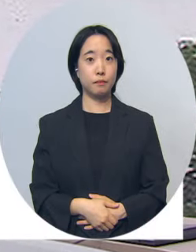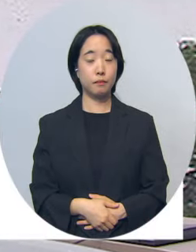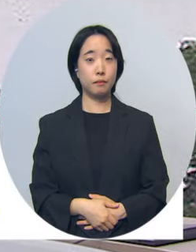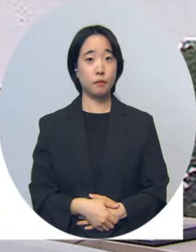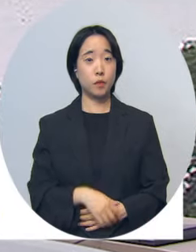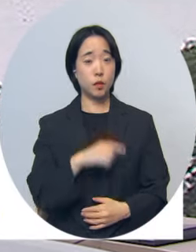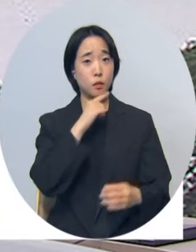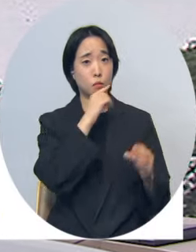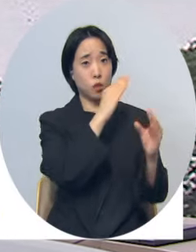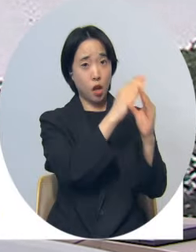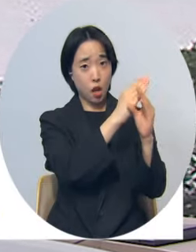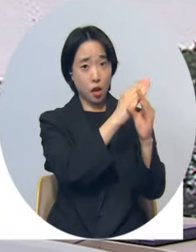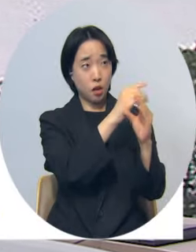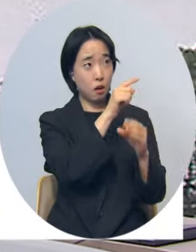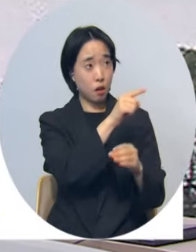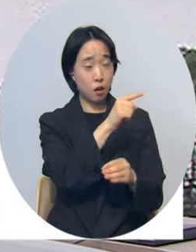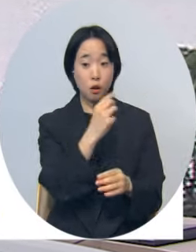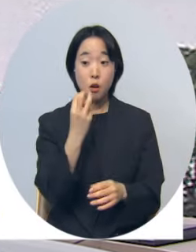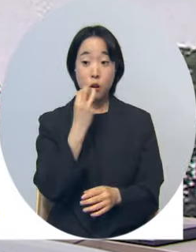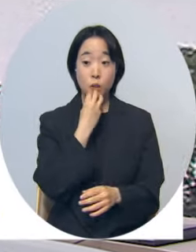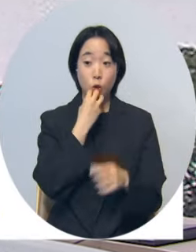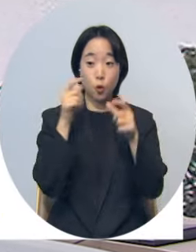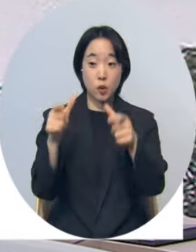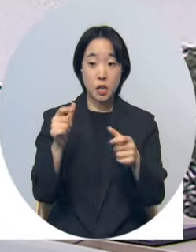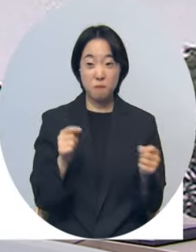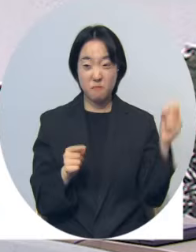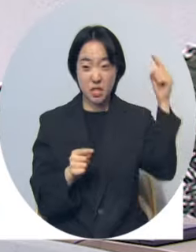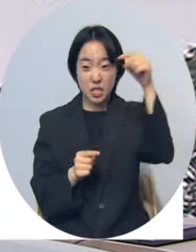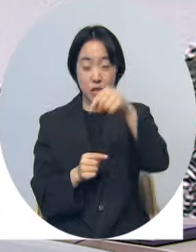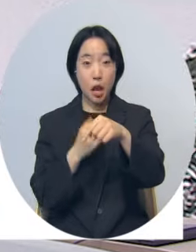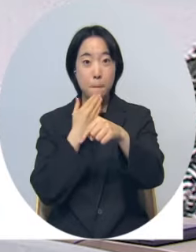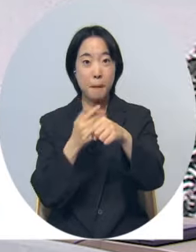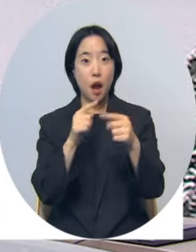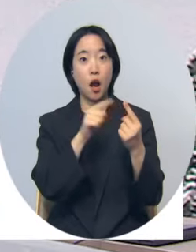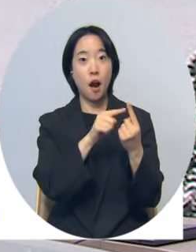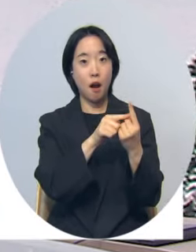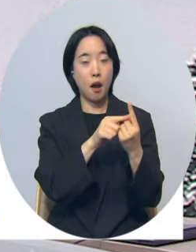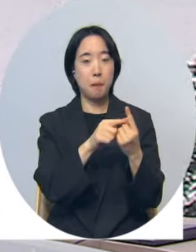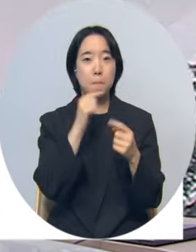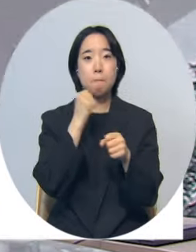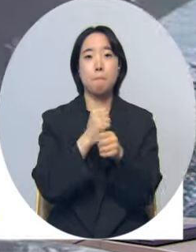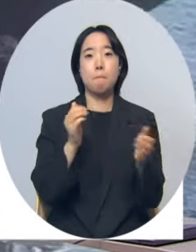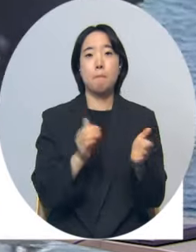북한이 수도권을 겨냥한 신형 방사포의 시험사격 장면을 공개했습니다.